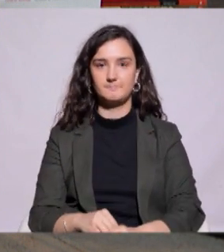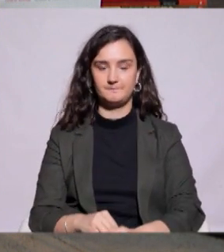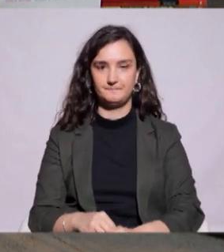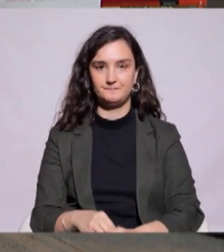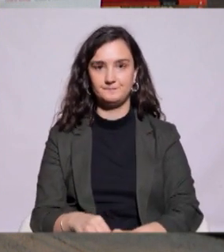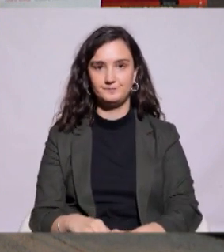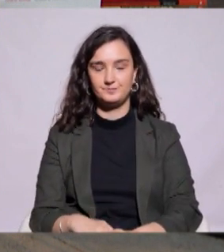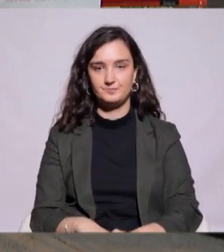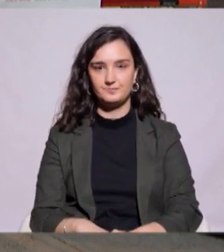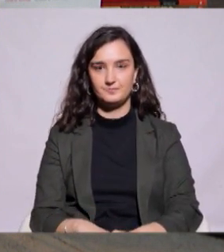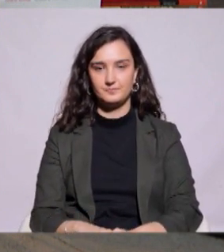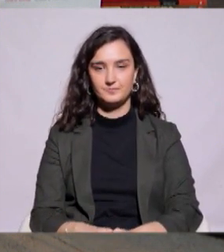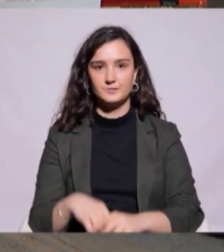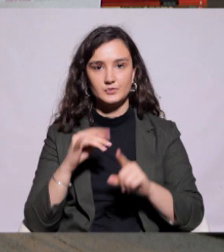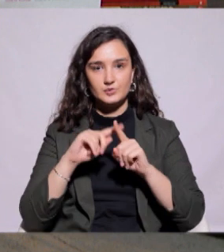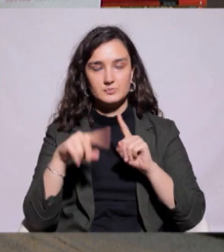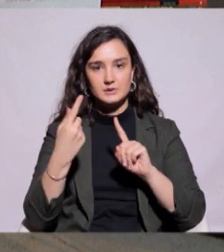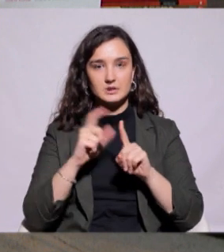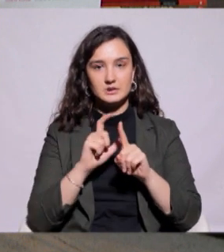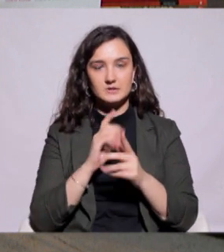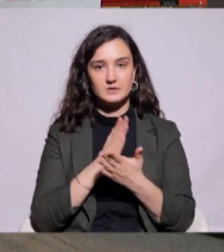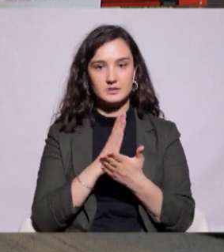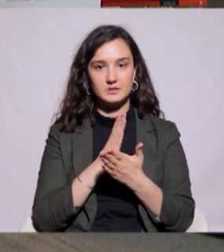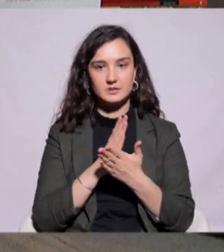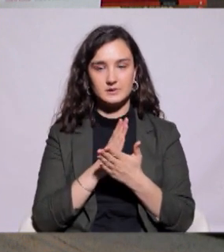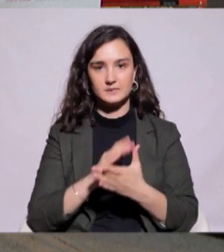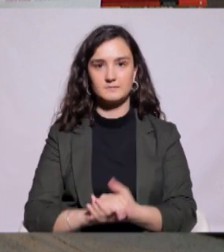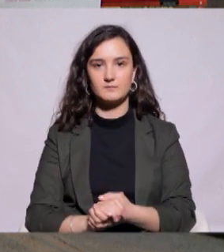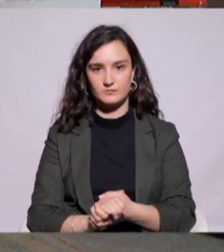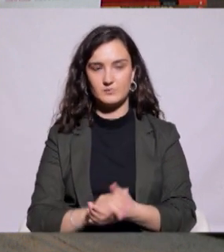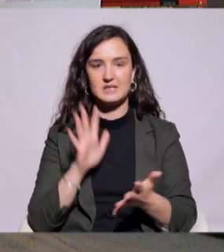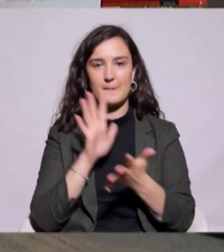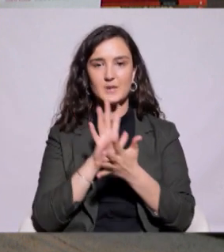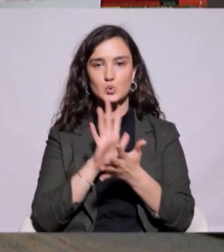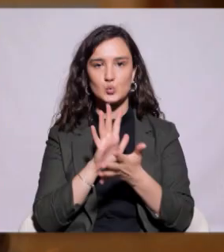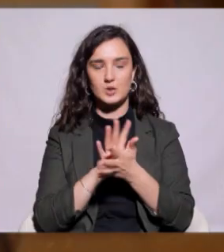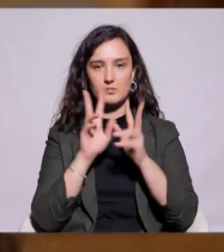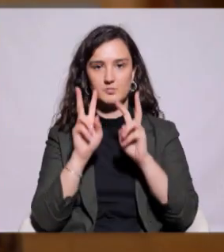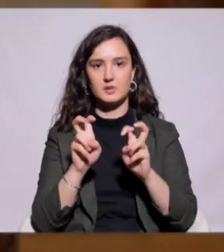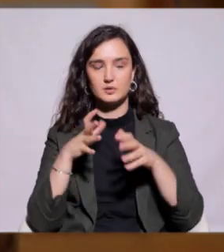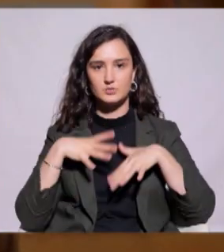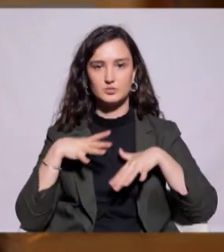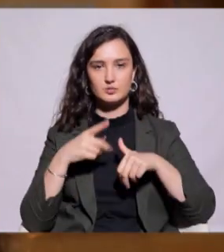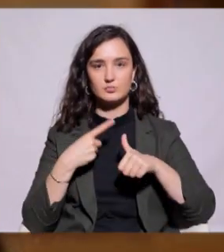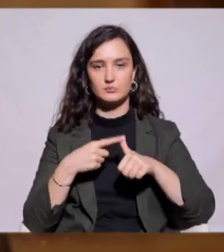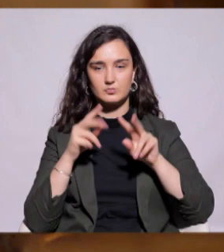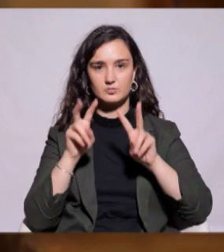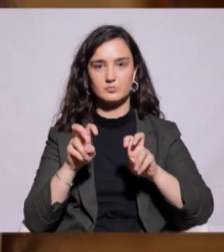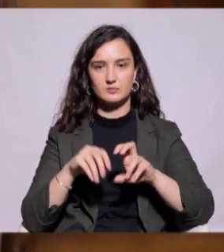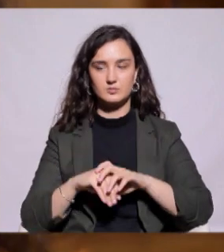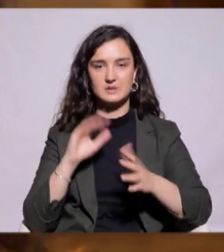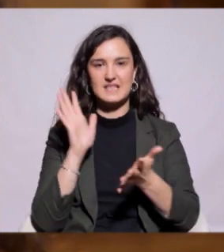გამოკვლევა. Our next word is pollution. Pollution is a noun, and in Georgian it